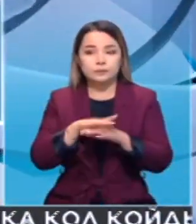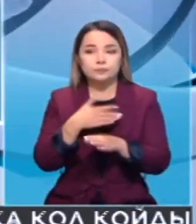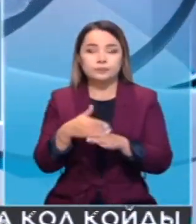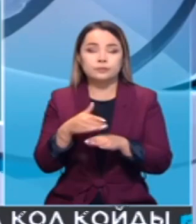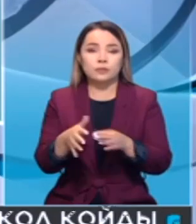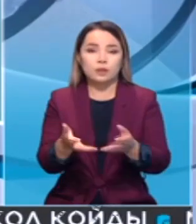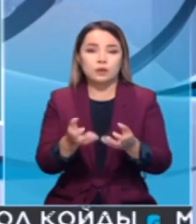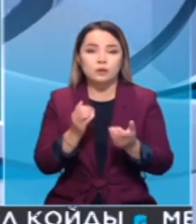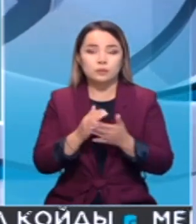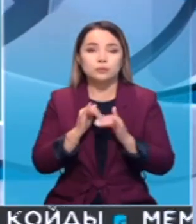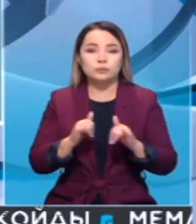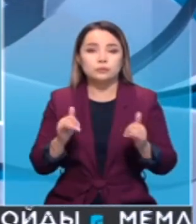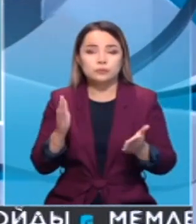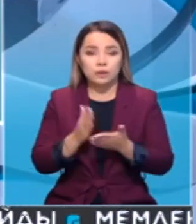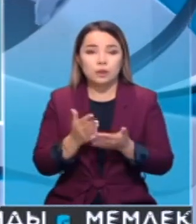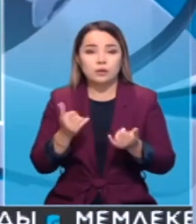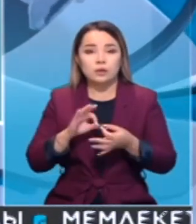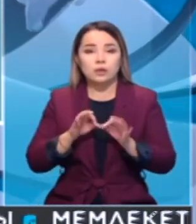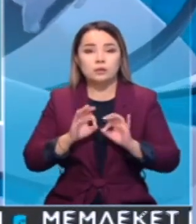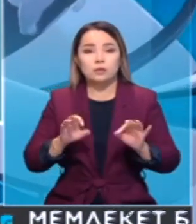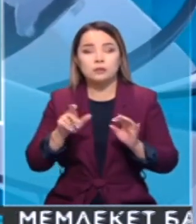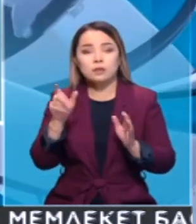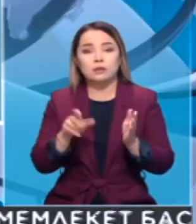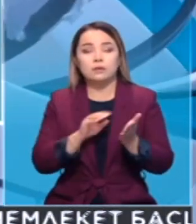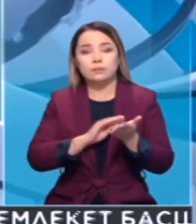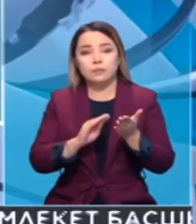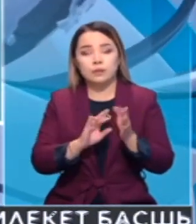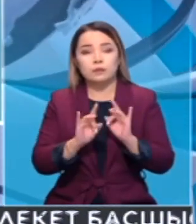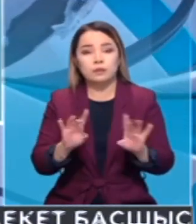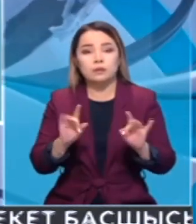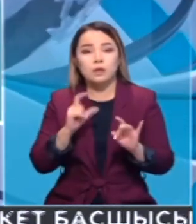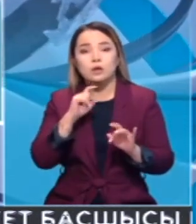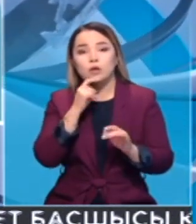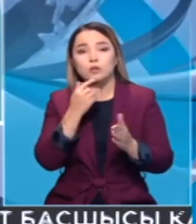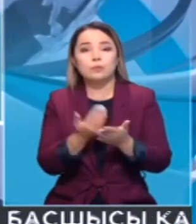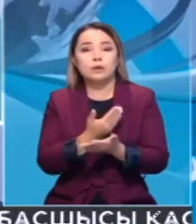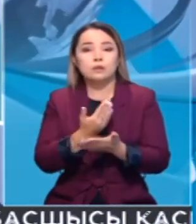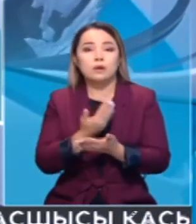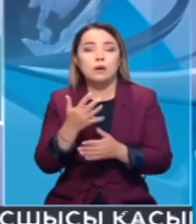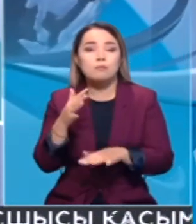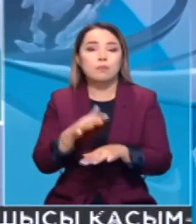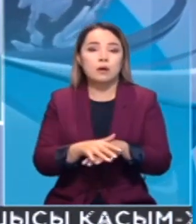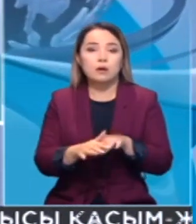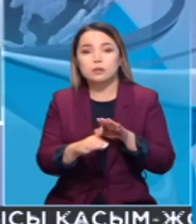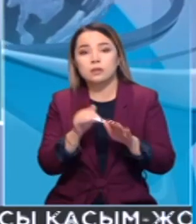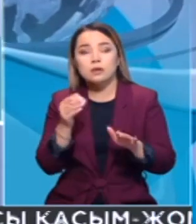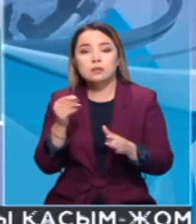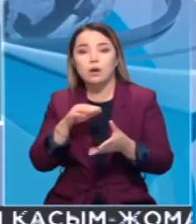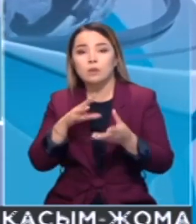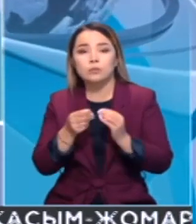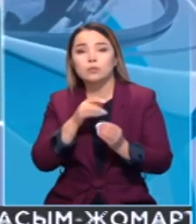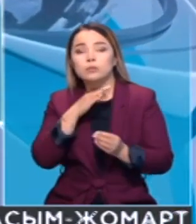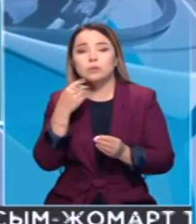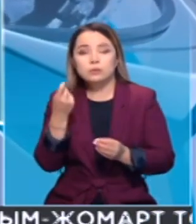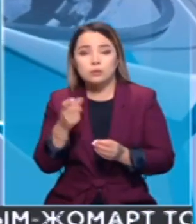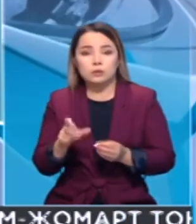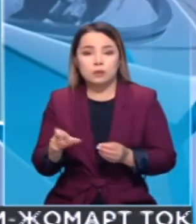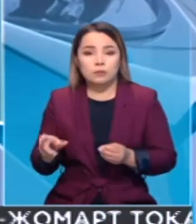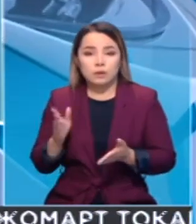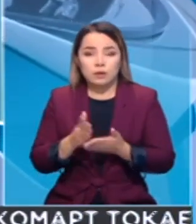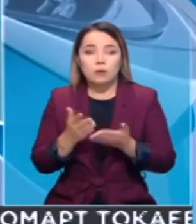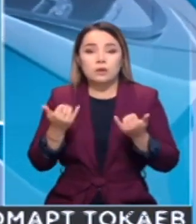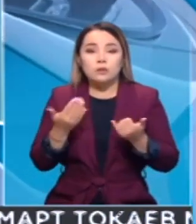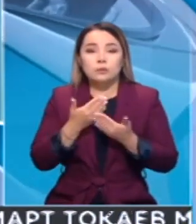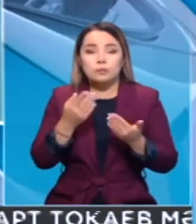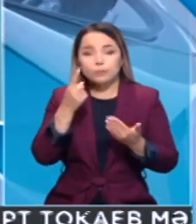алушылар қатары тағы көбейді. Бұл жайында Ая Мұтәлі экономика жаңалықтарында айтып бермек. Ая, банктен қарыз алғандар қаншалықты көп? Ләйлә,